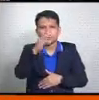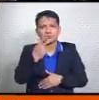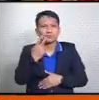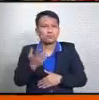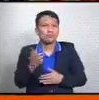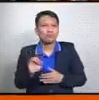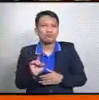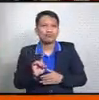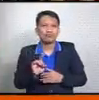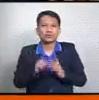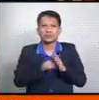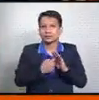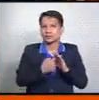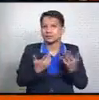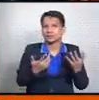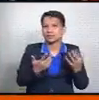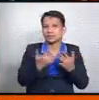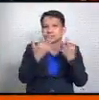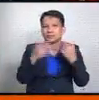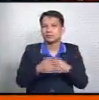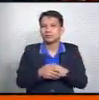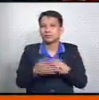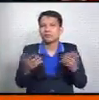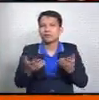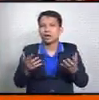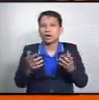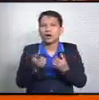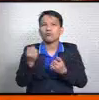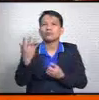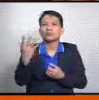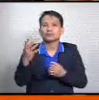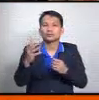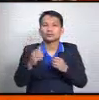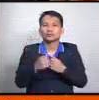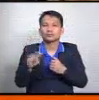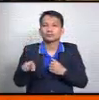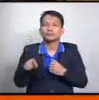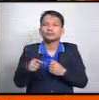rin ang pinagmulan ng apoy at kung magkano ang